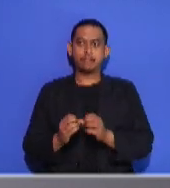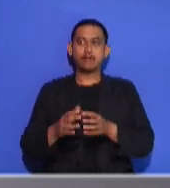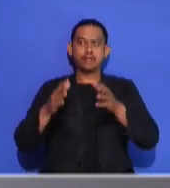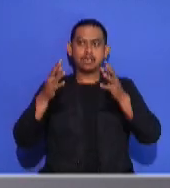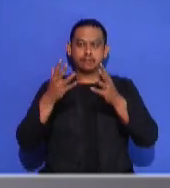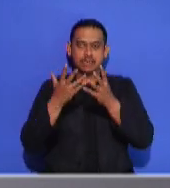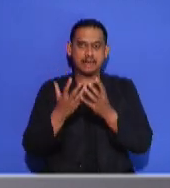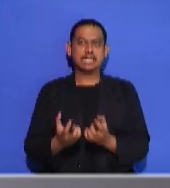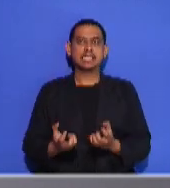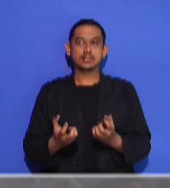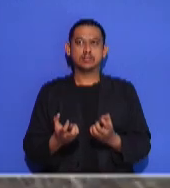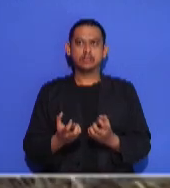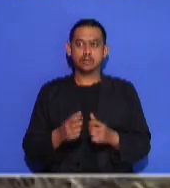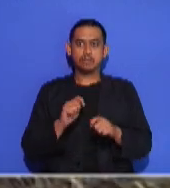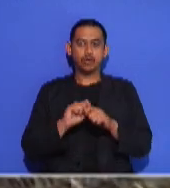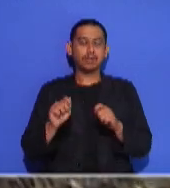menyuburkan